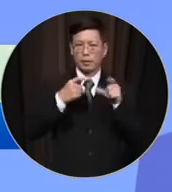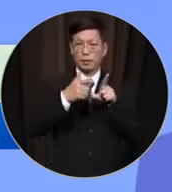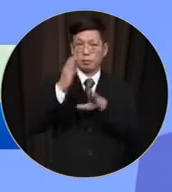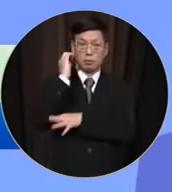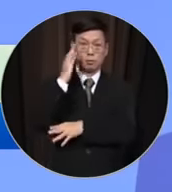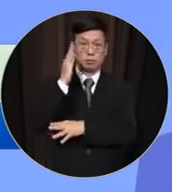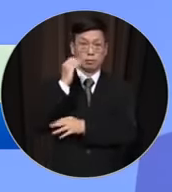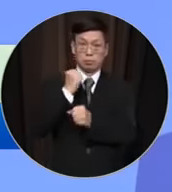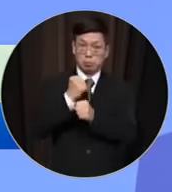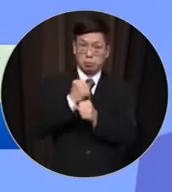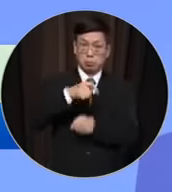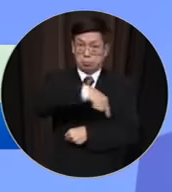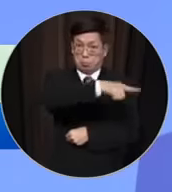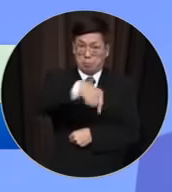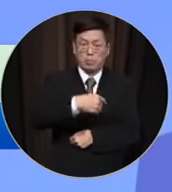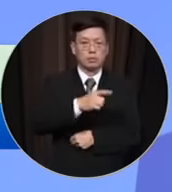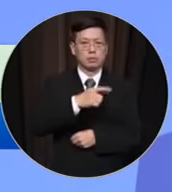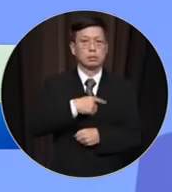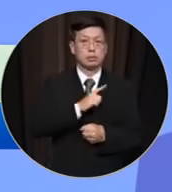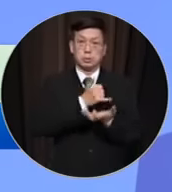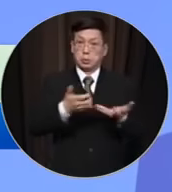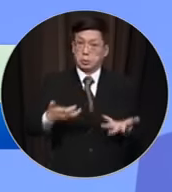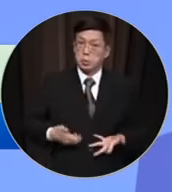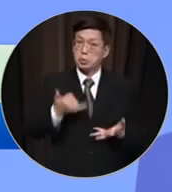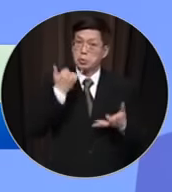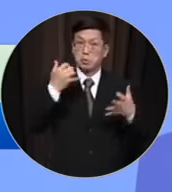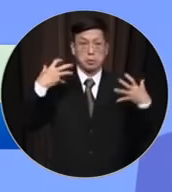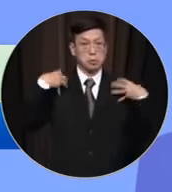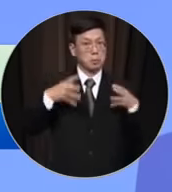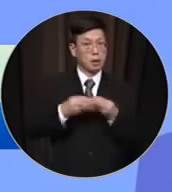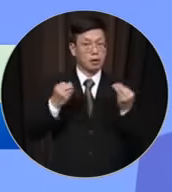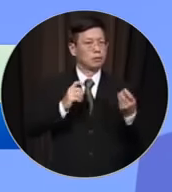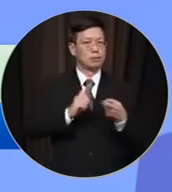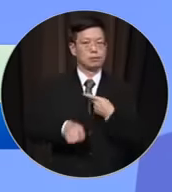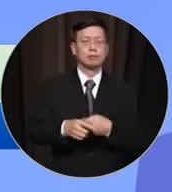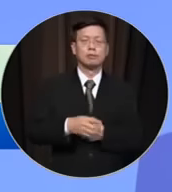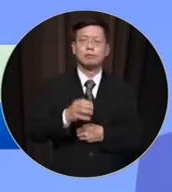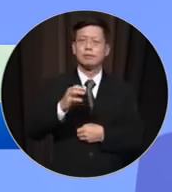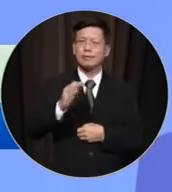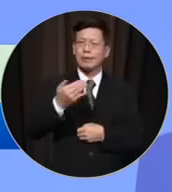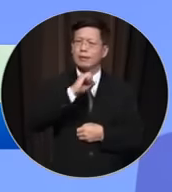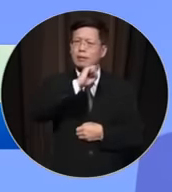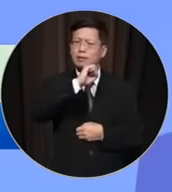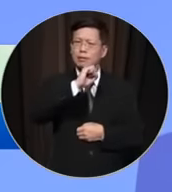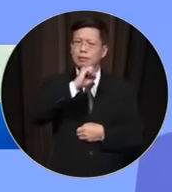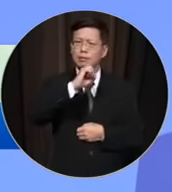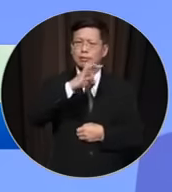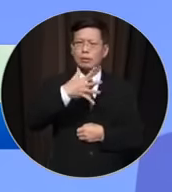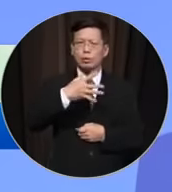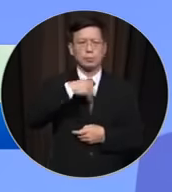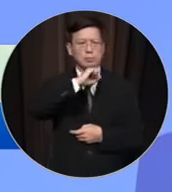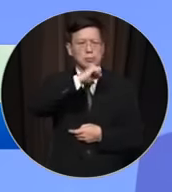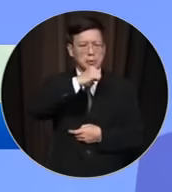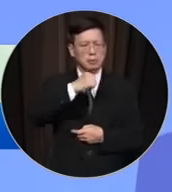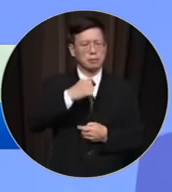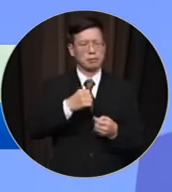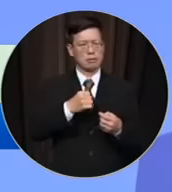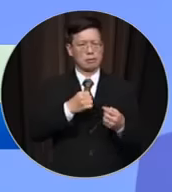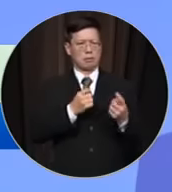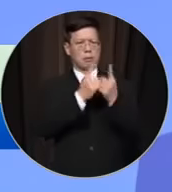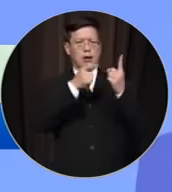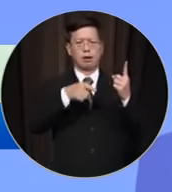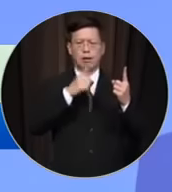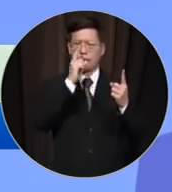职退休而免除其保证责任，但是为什么台湾现在会有这样